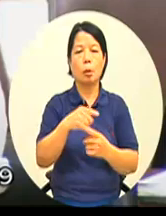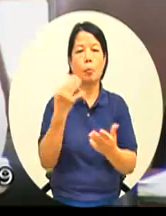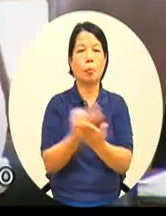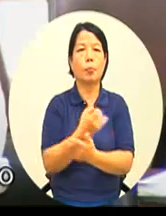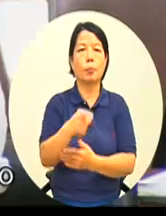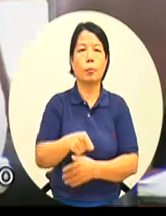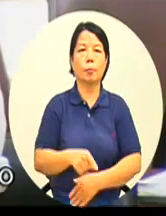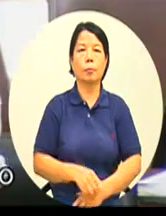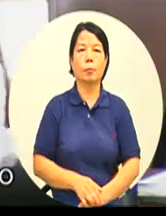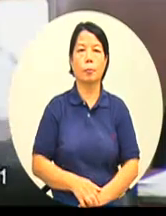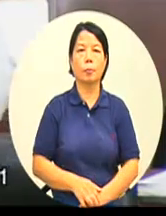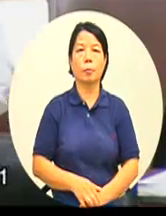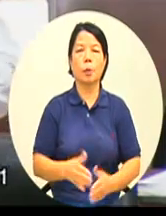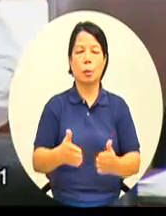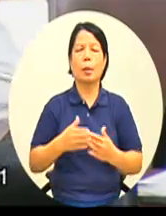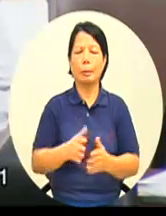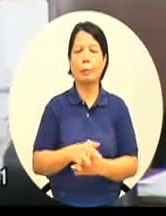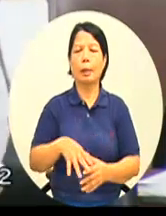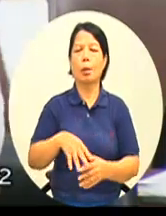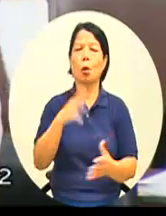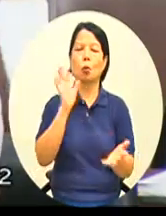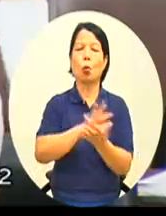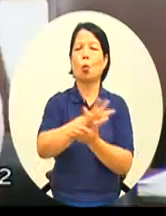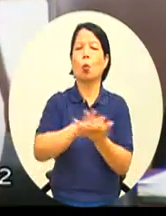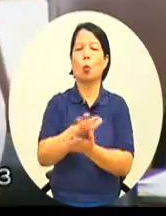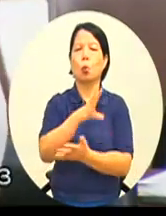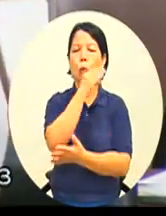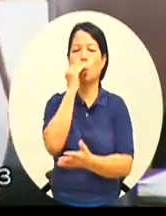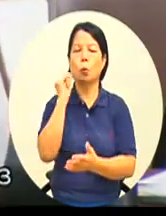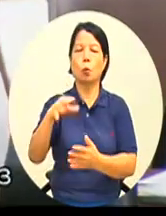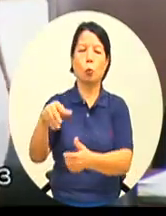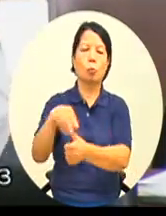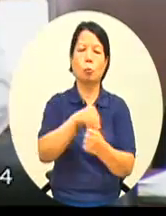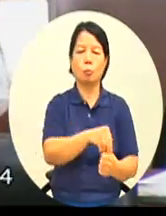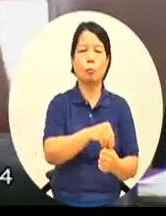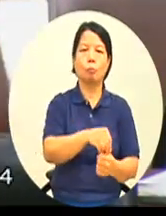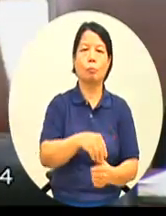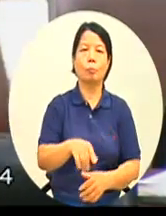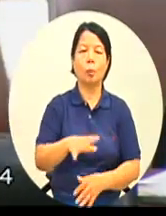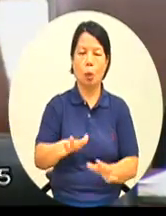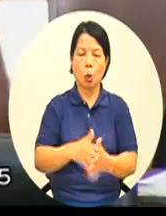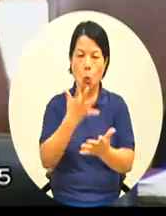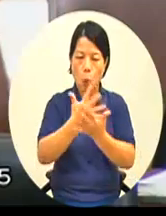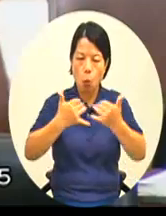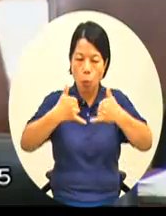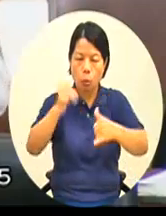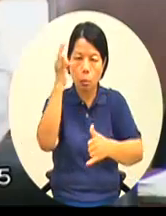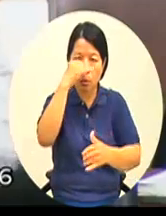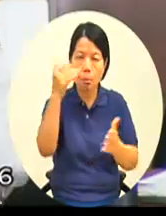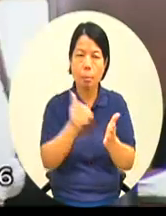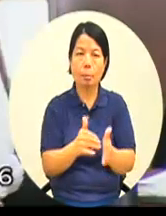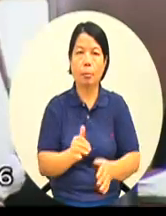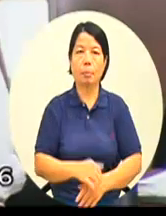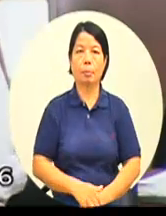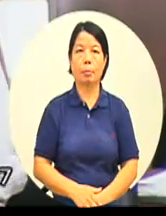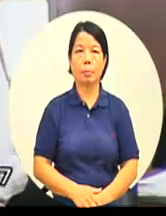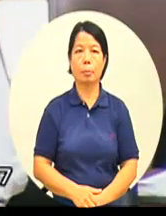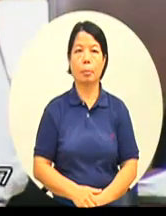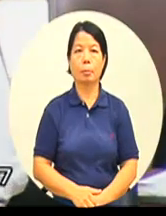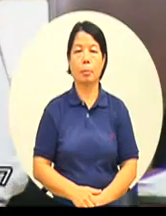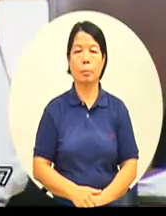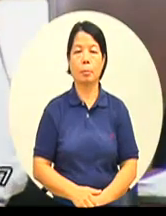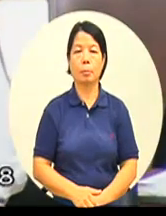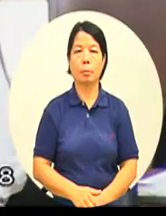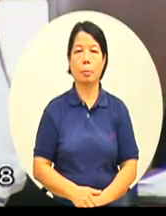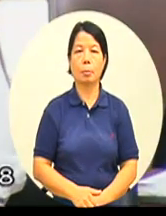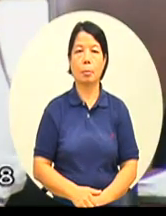冲的是五郎的喝啊，就服务标准都不好。上次我们在网络上一直看到是园长